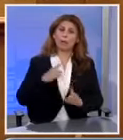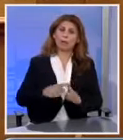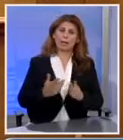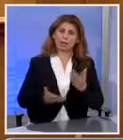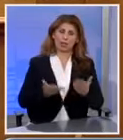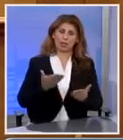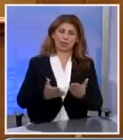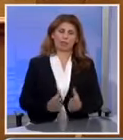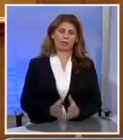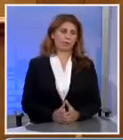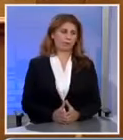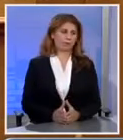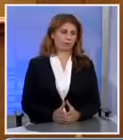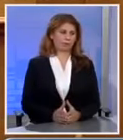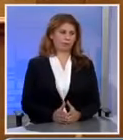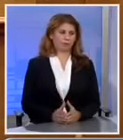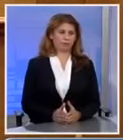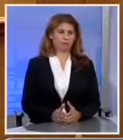αναλογικής.